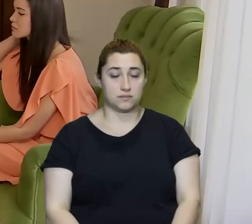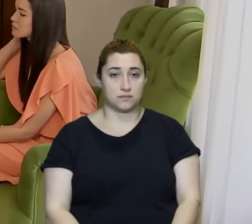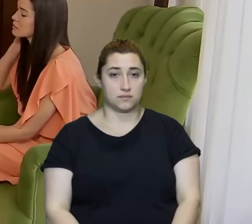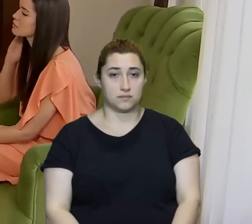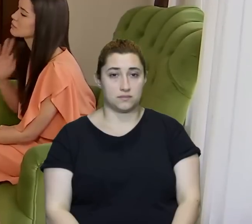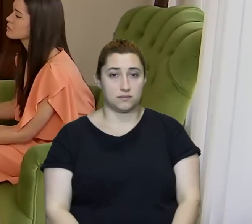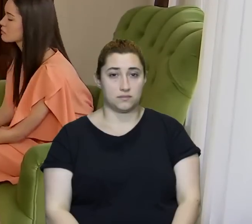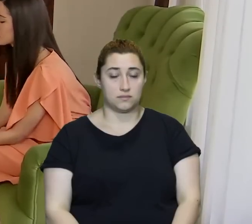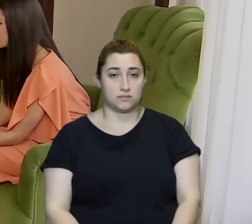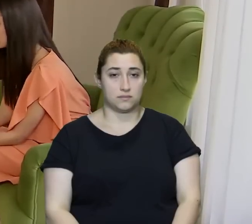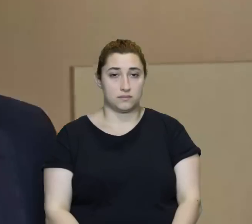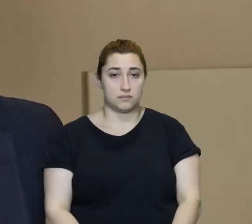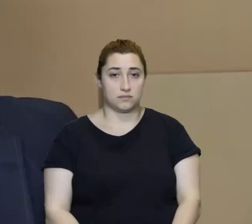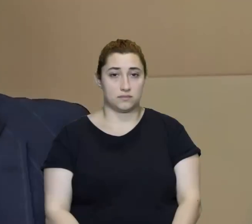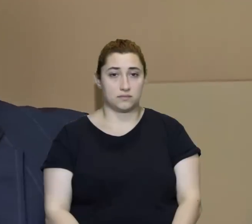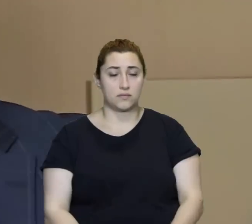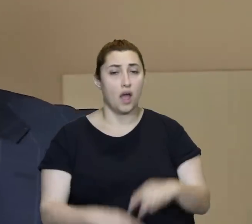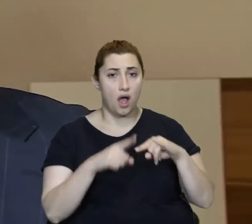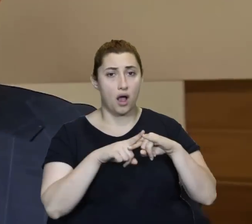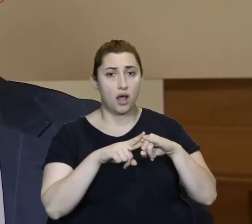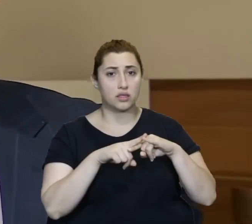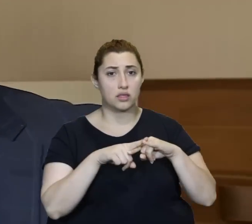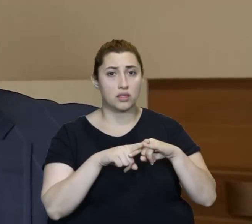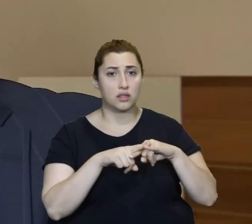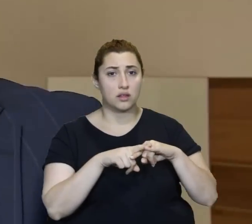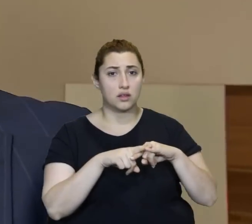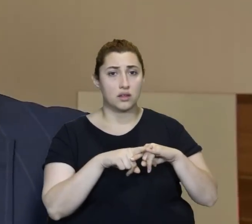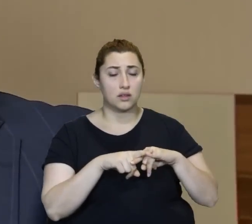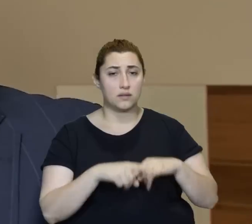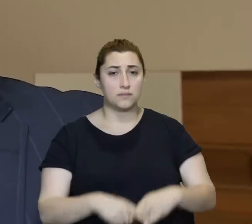Telefonu şifonyerin üzerinde. Hakan.